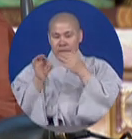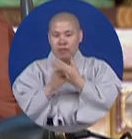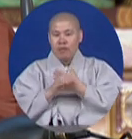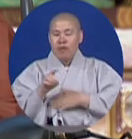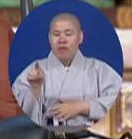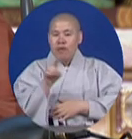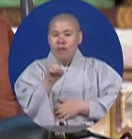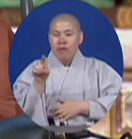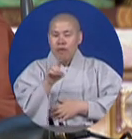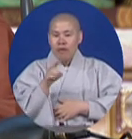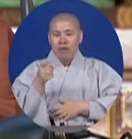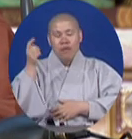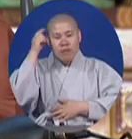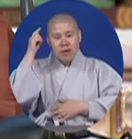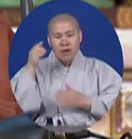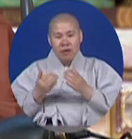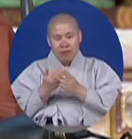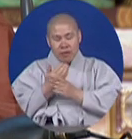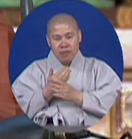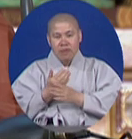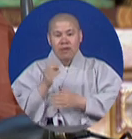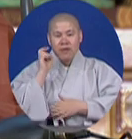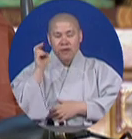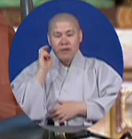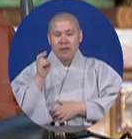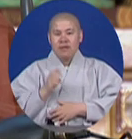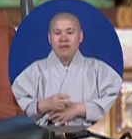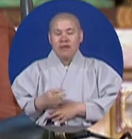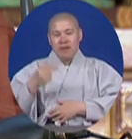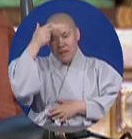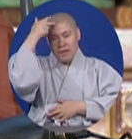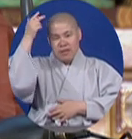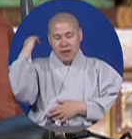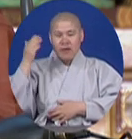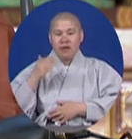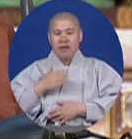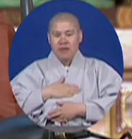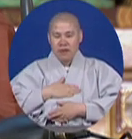어디서 왔는가? 옛날에 다 내가